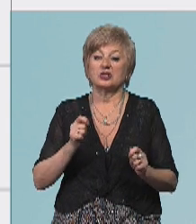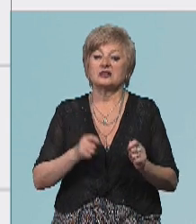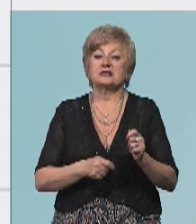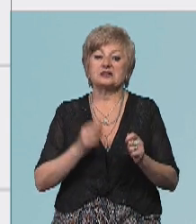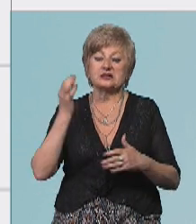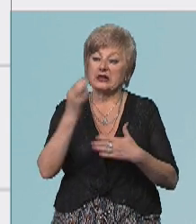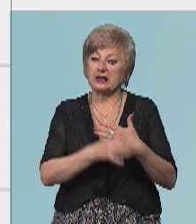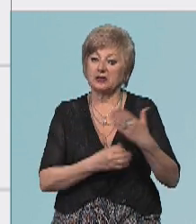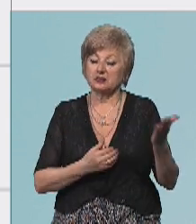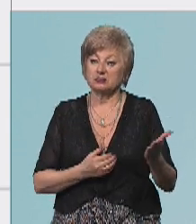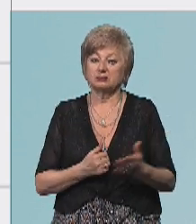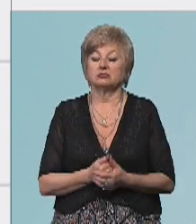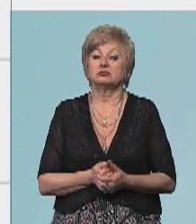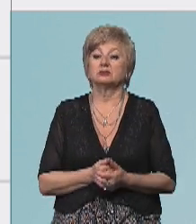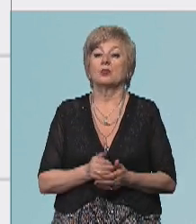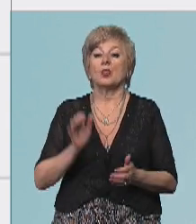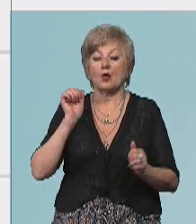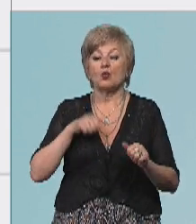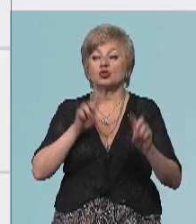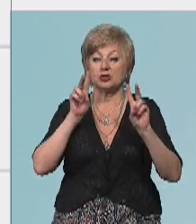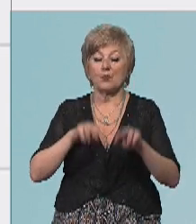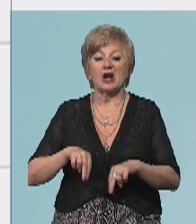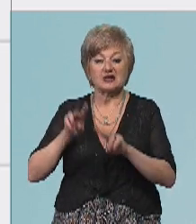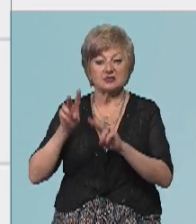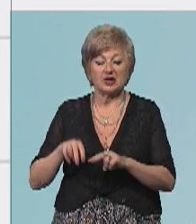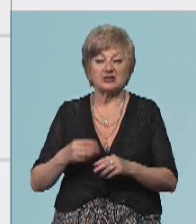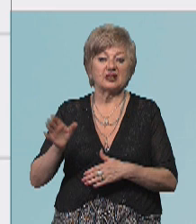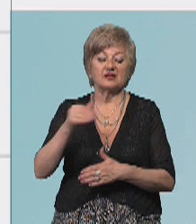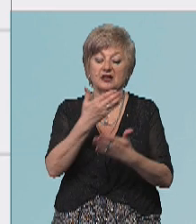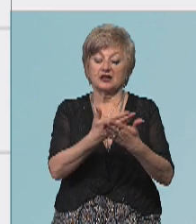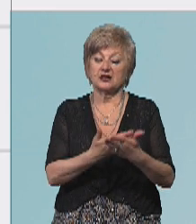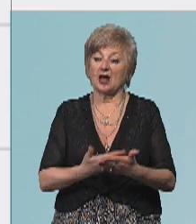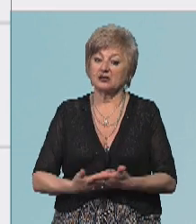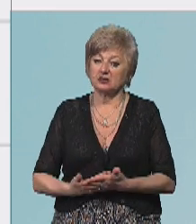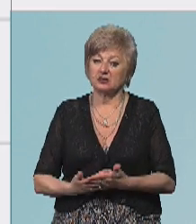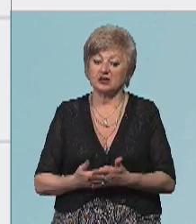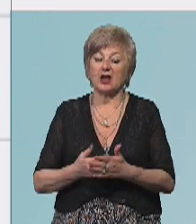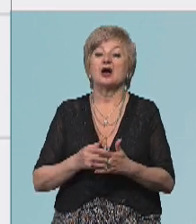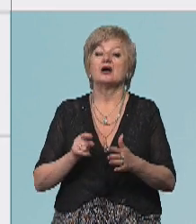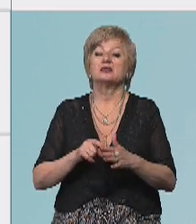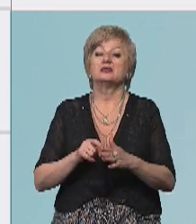регіон. Ви можете переглянути ці дані також на сайті